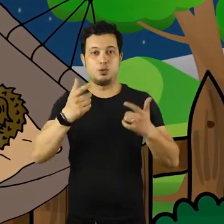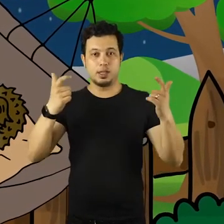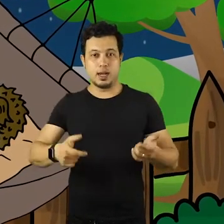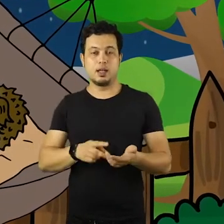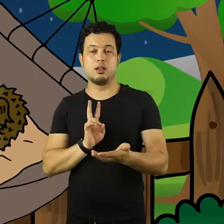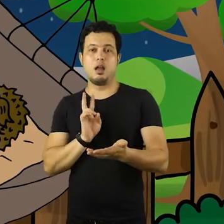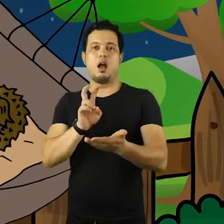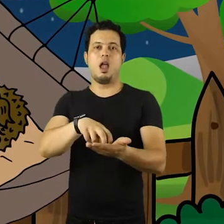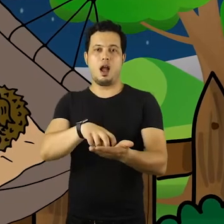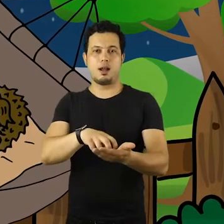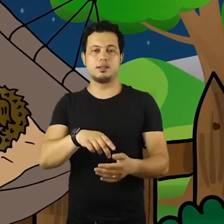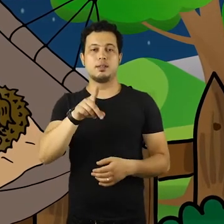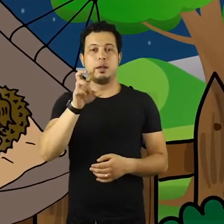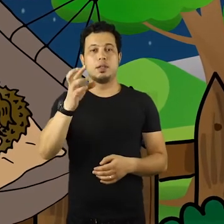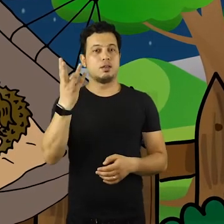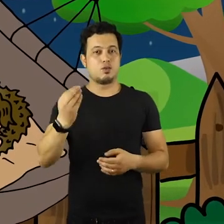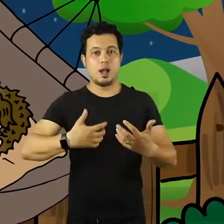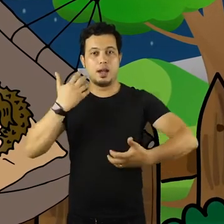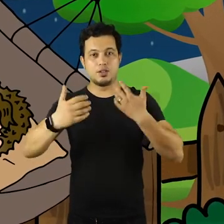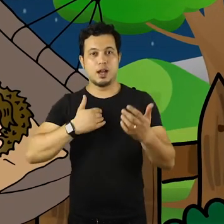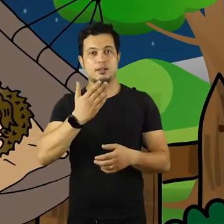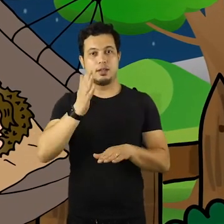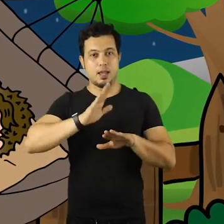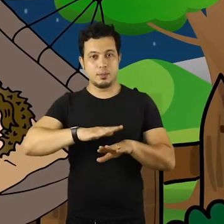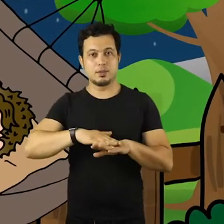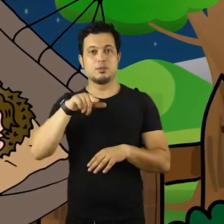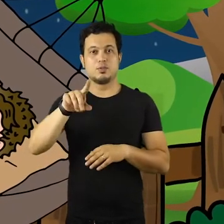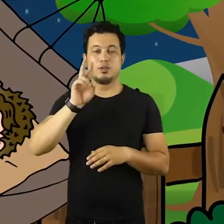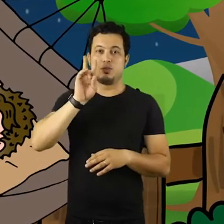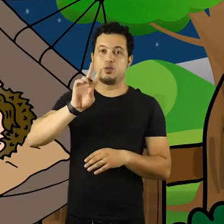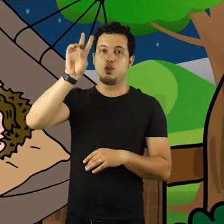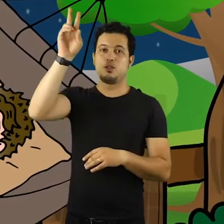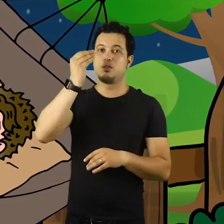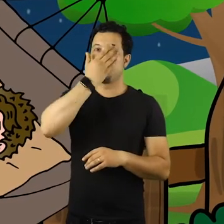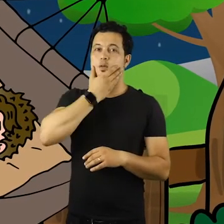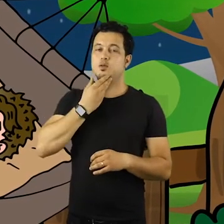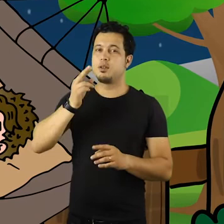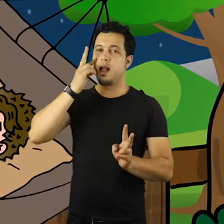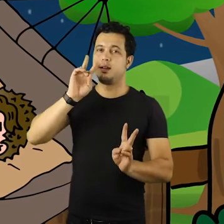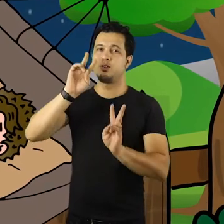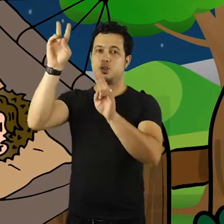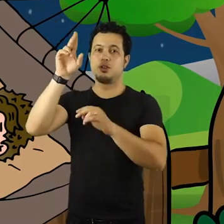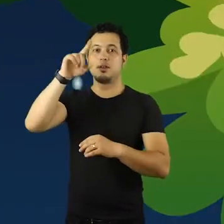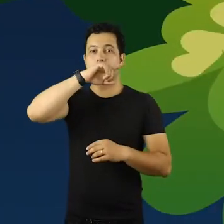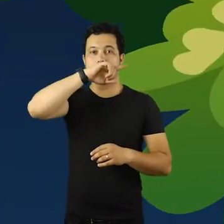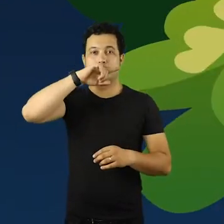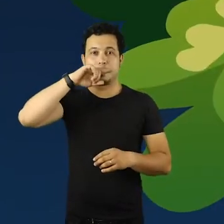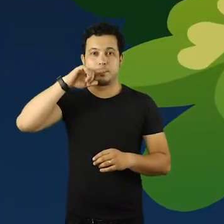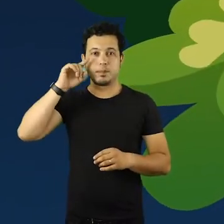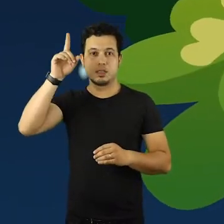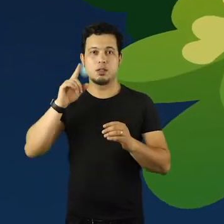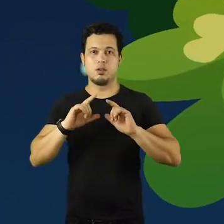sıçradı. Pınar heyecanlanmıştı. Ne de güzel görünüyor. Tam da o anda kırmızı ışığın